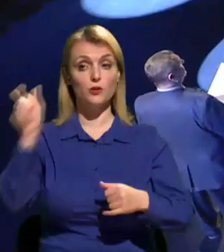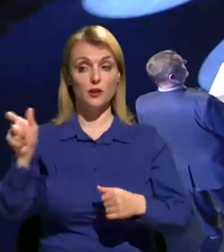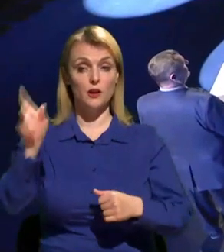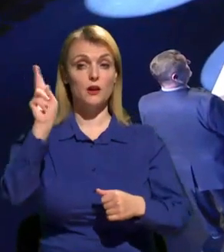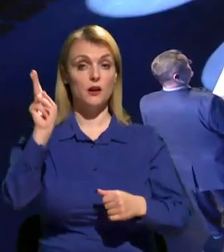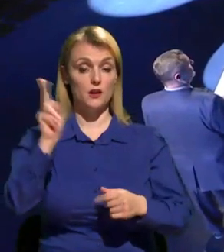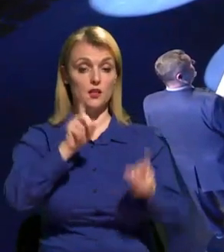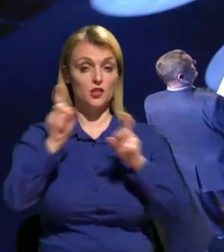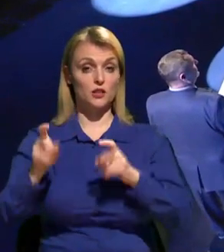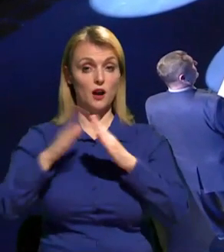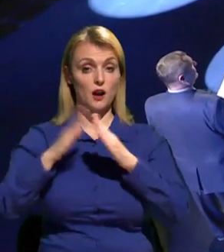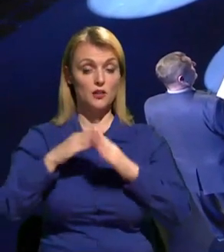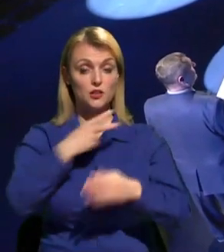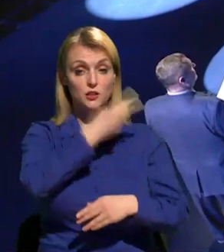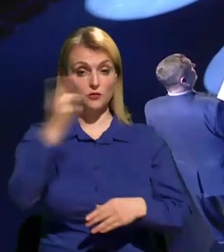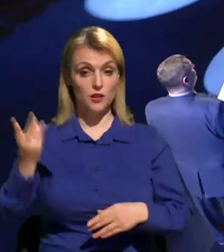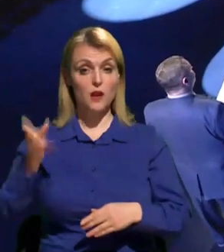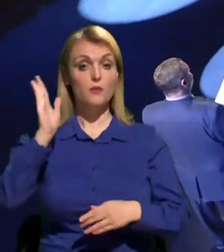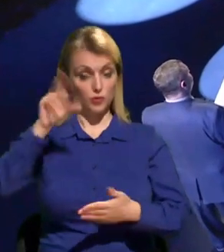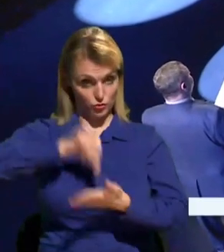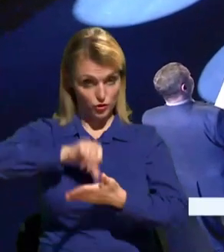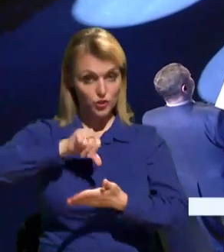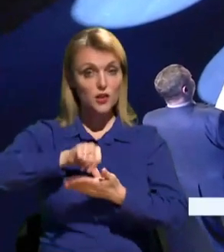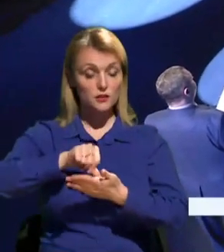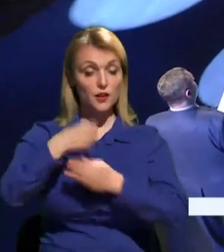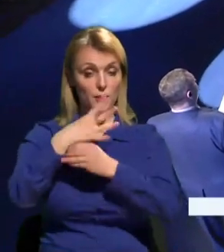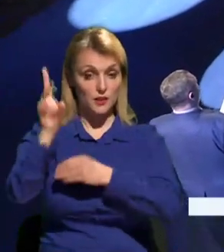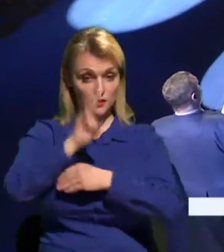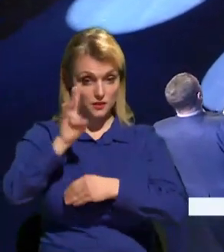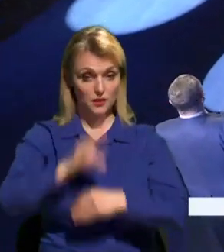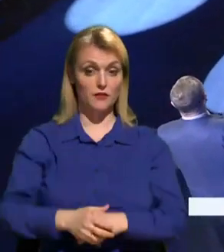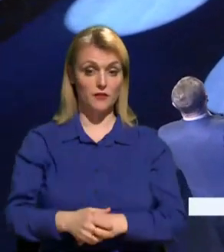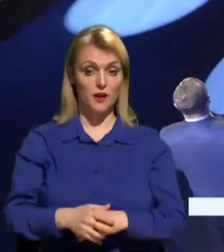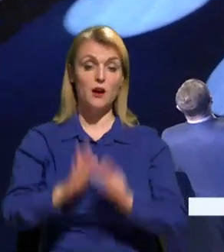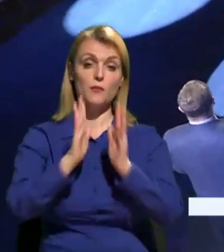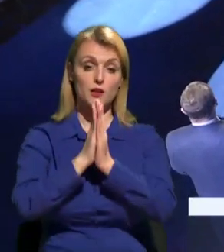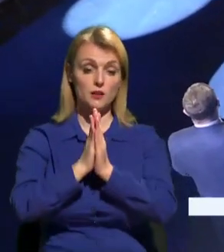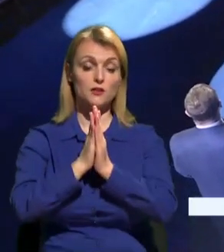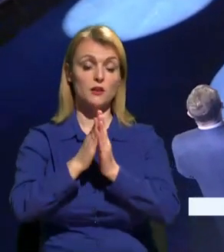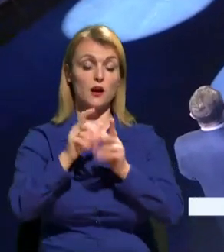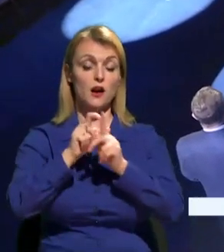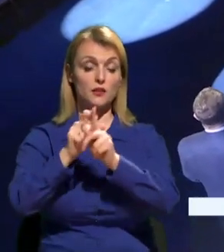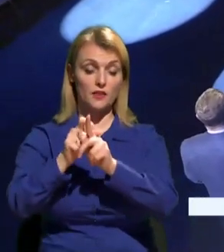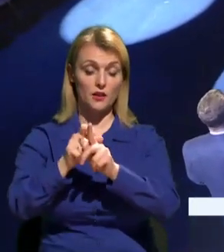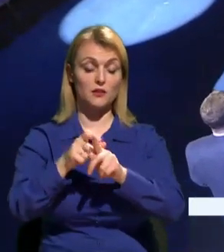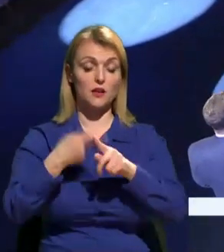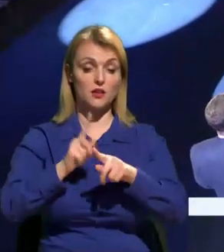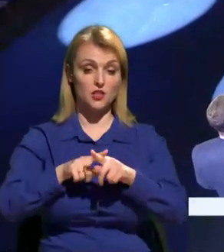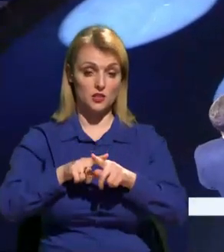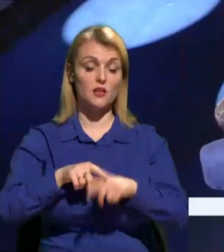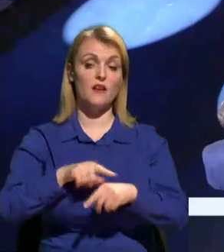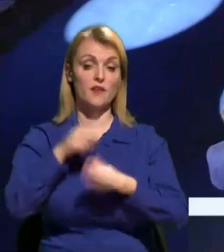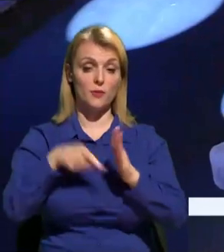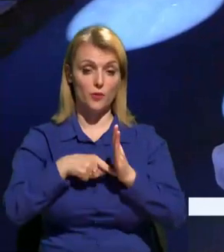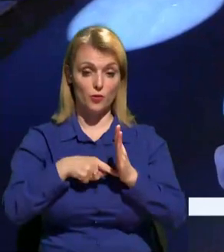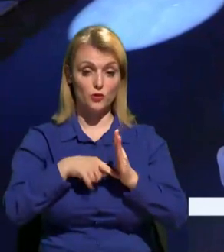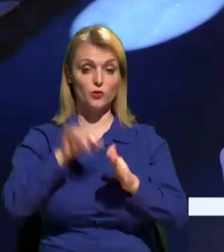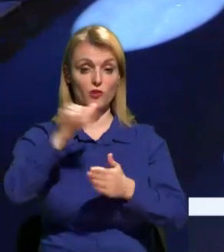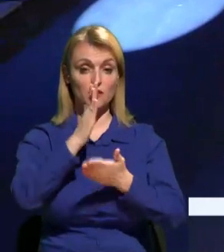vot în data de 15 noiembrie la numerele de telefon 406 920, 406 930 și